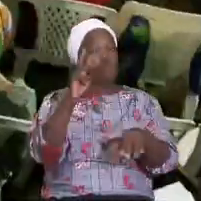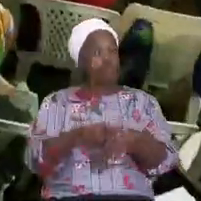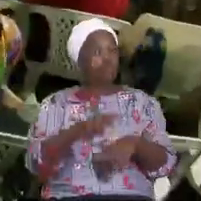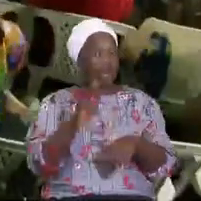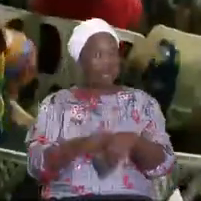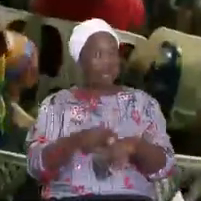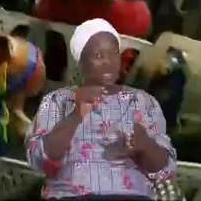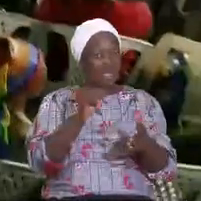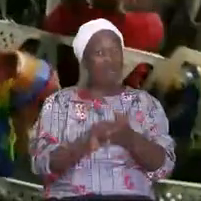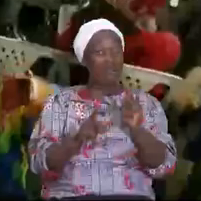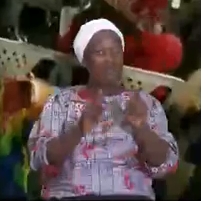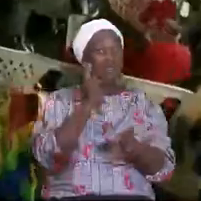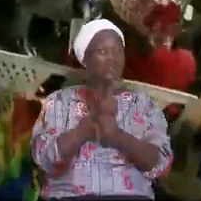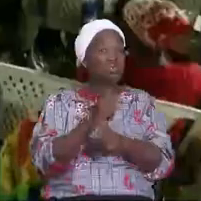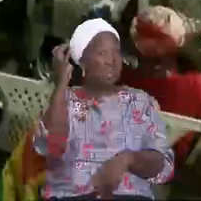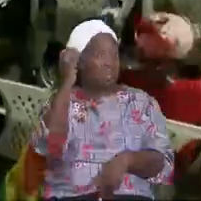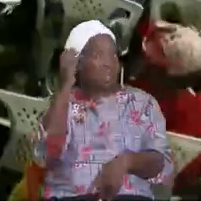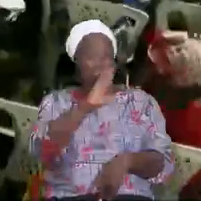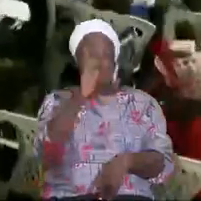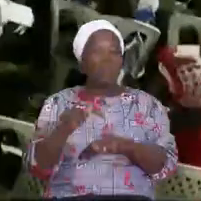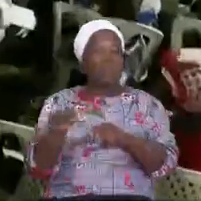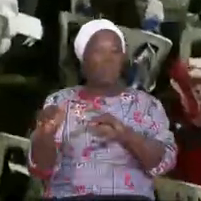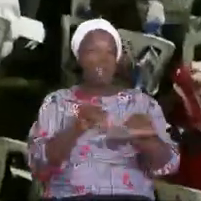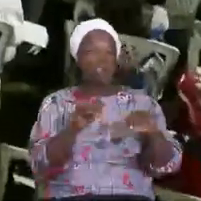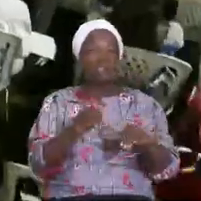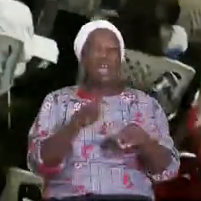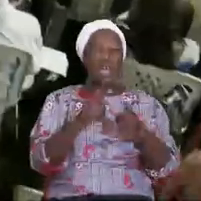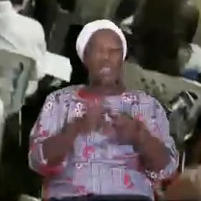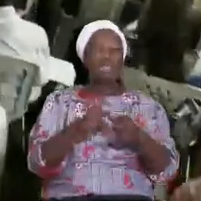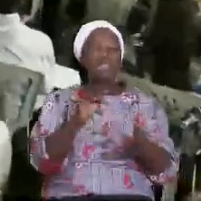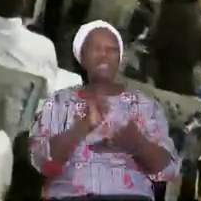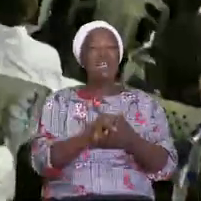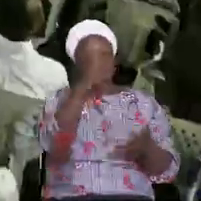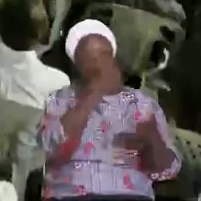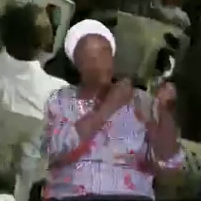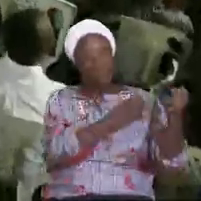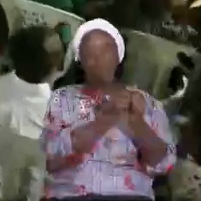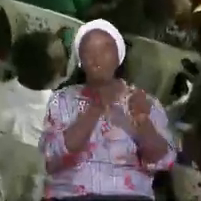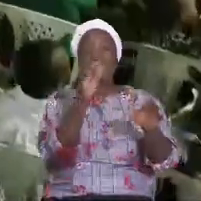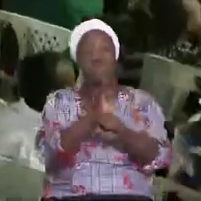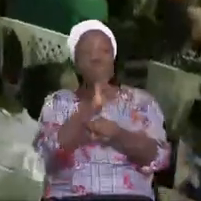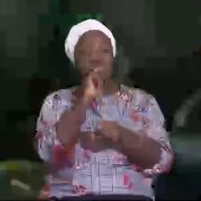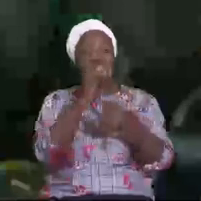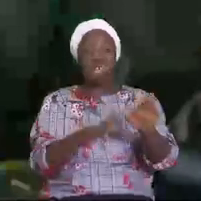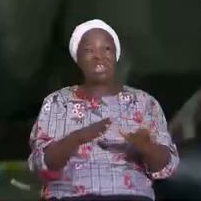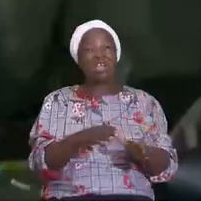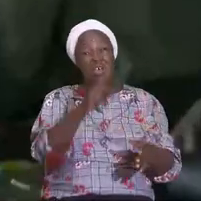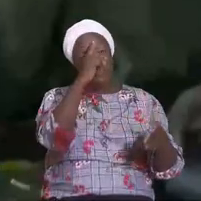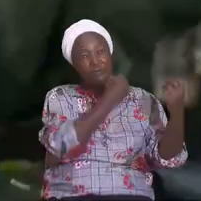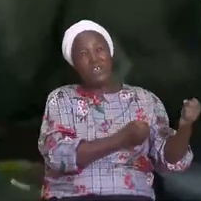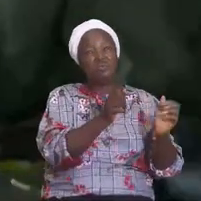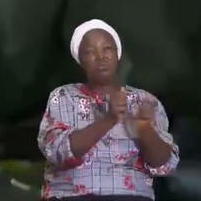Et il donne l'avertissement, « Ceux qui écoutent et qui ne mettent aucune action,